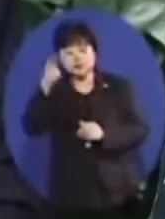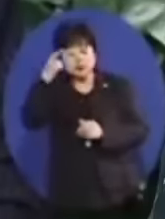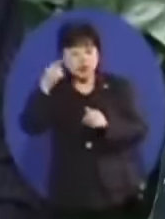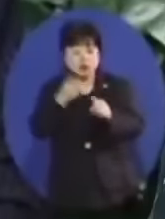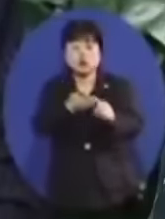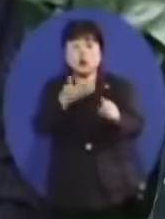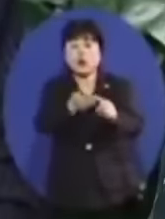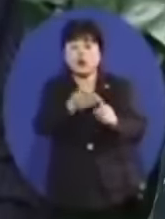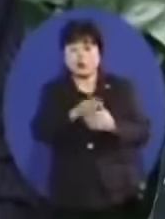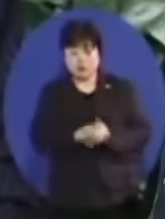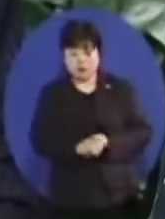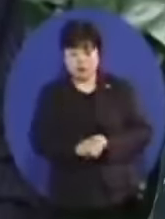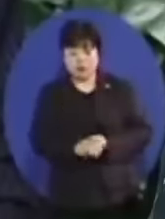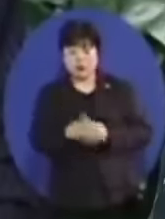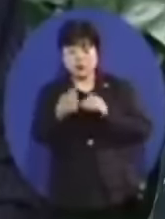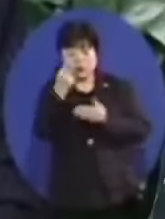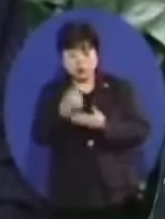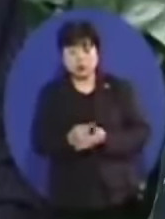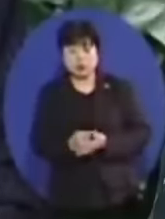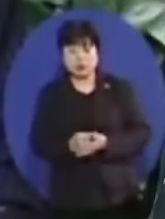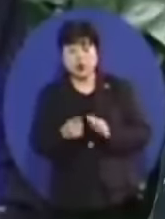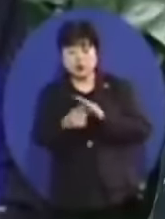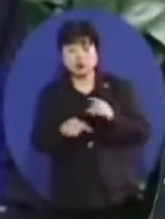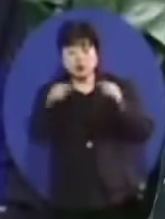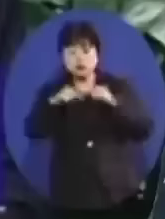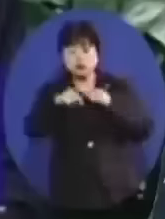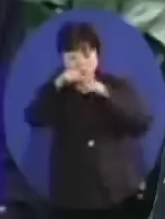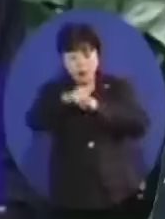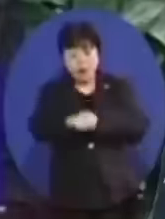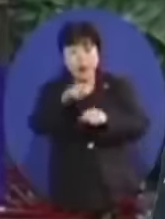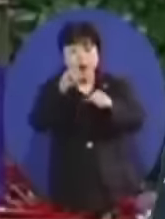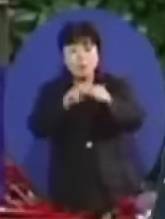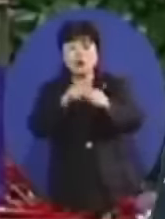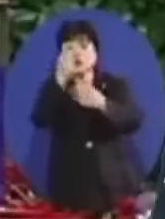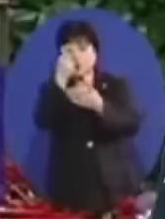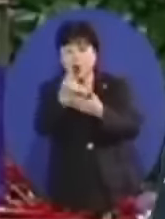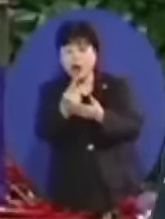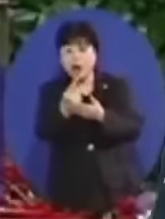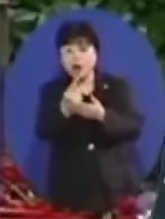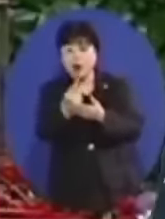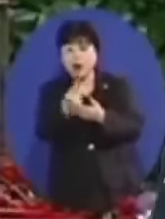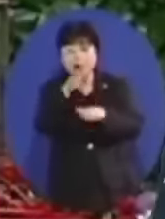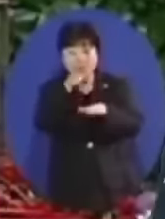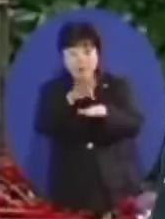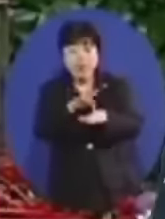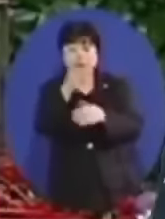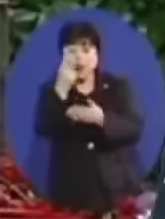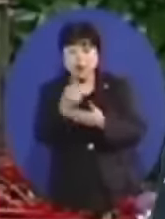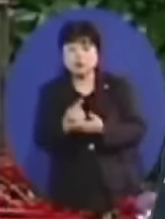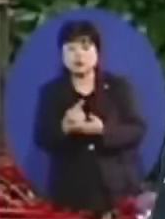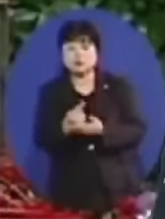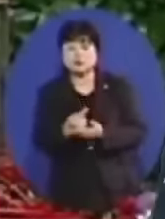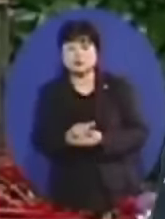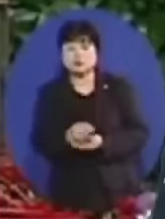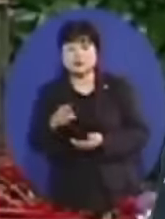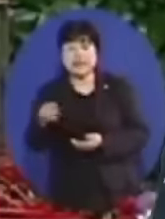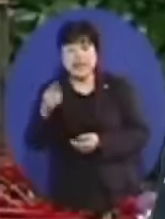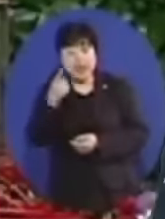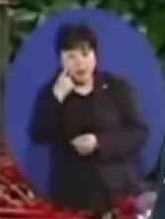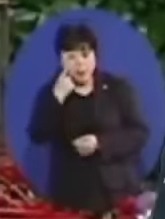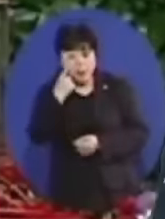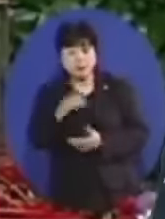것입니다. 도둑이 오는 것은 도둑질하고 죽이고 멸망시키는 것 뿐인 것처럼 마귀가 하는 것은 그렇게 하는 것입니다. 이사야